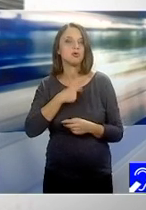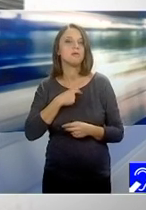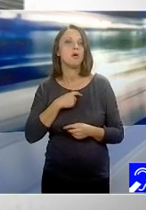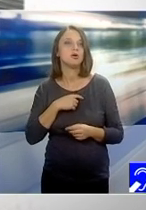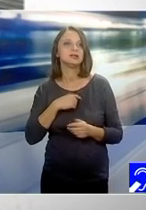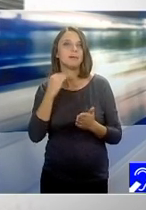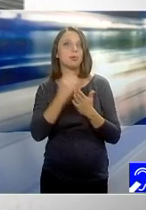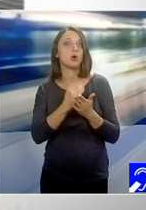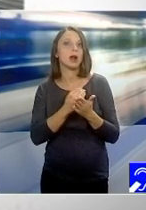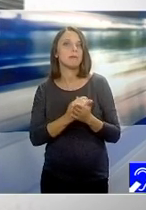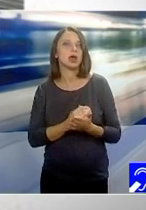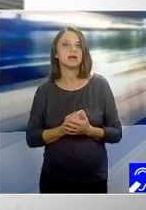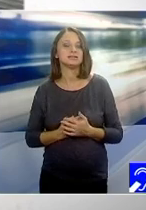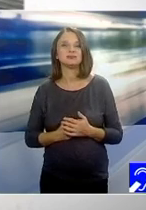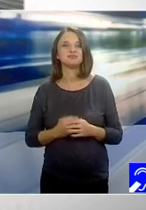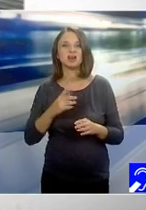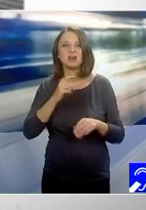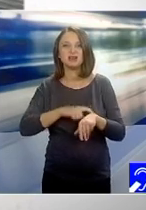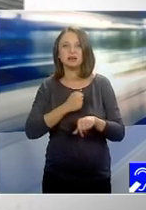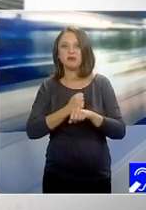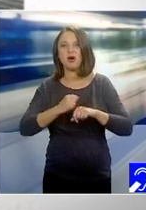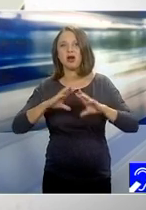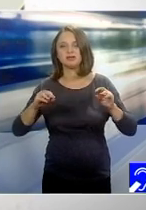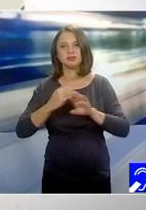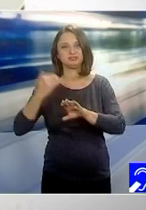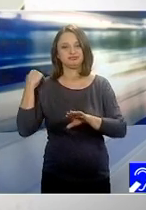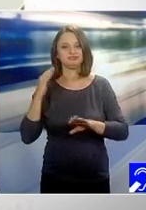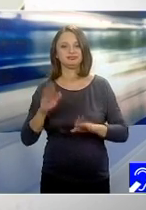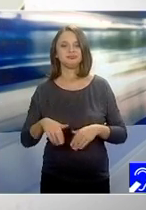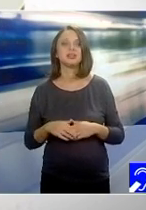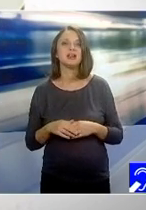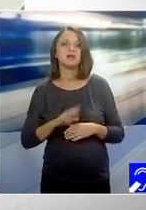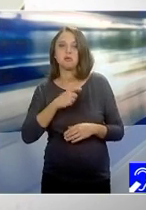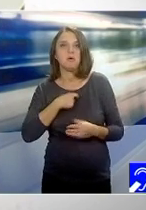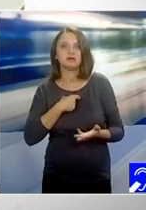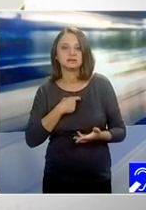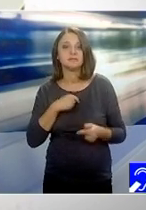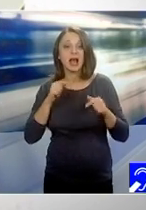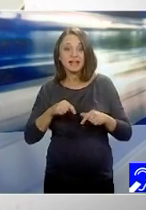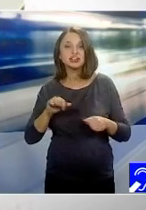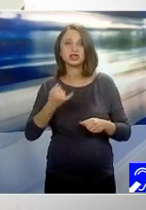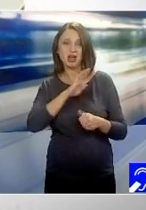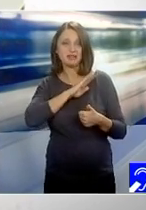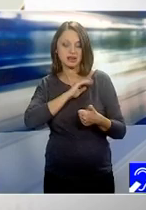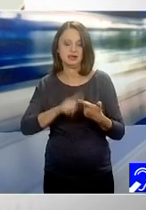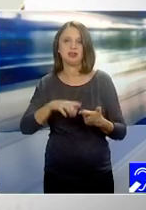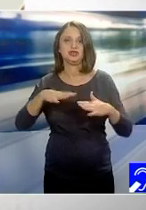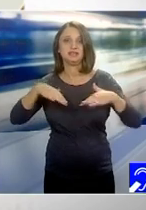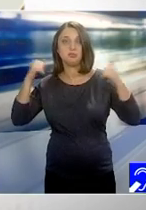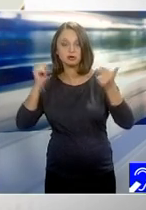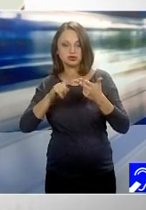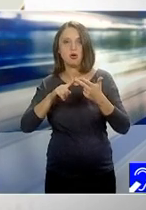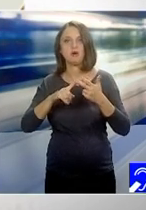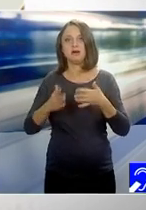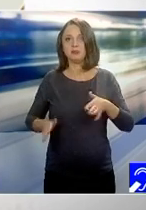acolo. Da. Deci să-i aduci pe toți oamenii. Și aici totul a fost să posibil. Să faci și simpozion, și ateliere, și... Da. Dar aici totul a